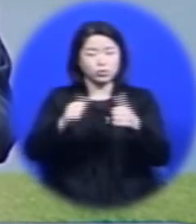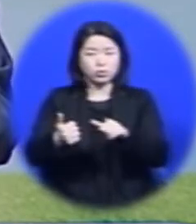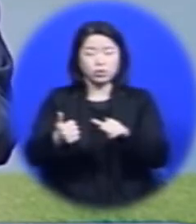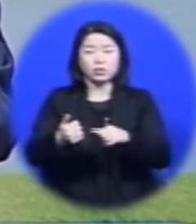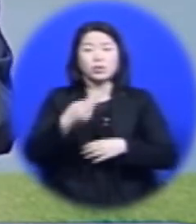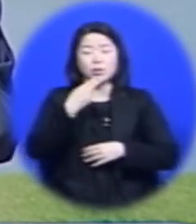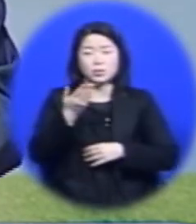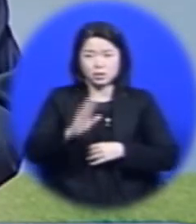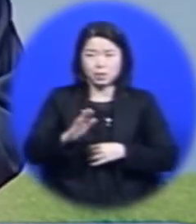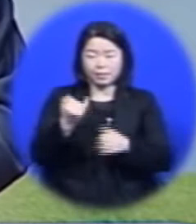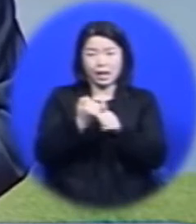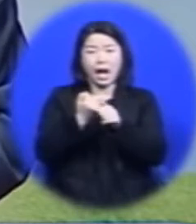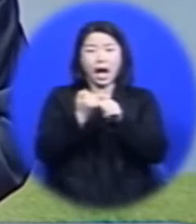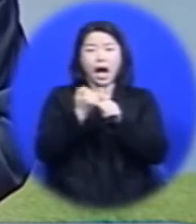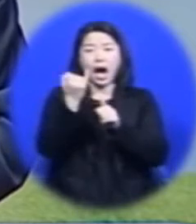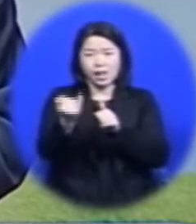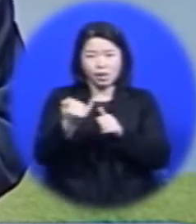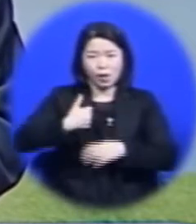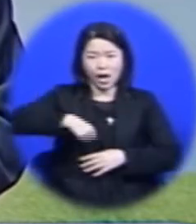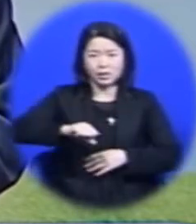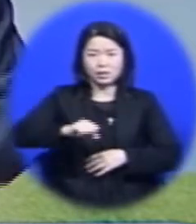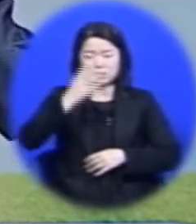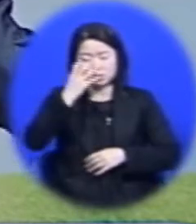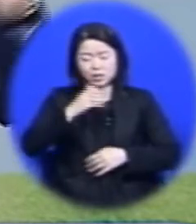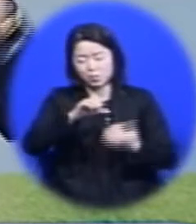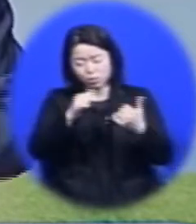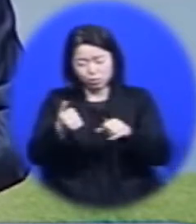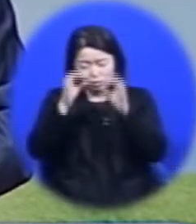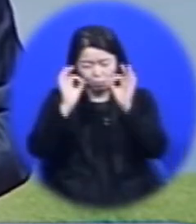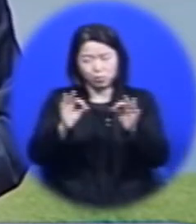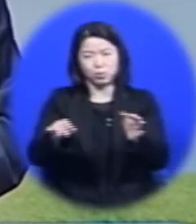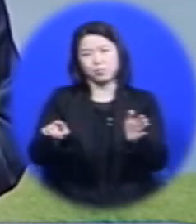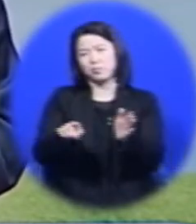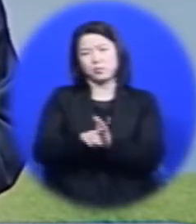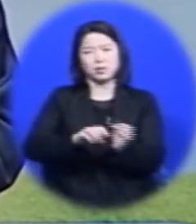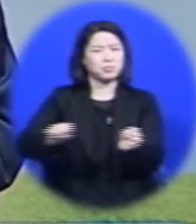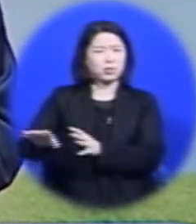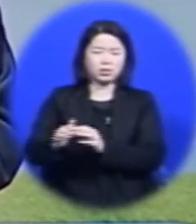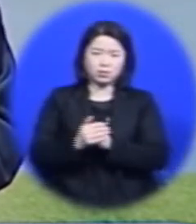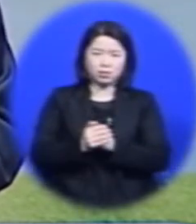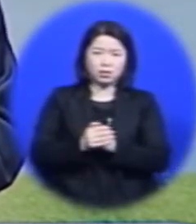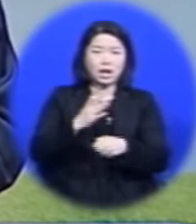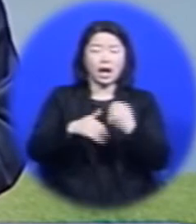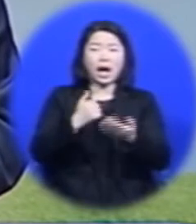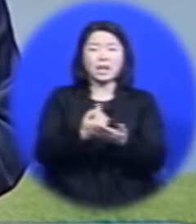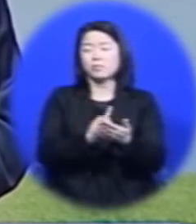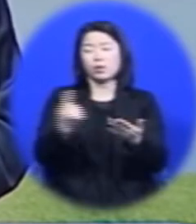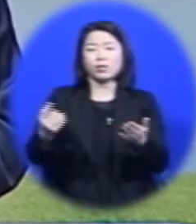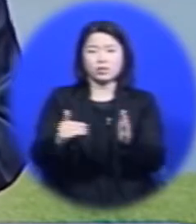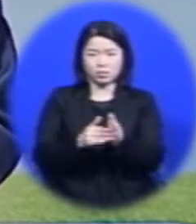아들이 비참하게 죽은 모습을 와서 보고는 믿음을 벌였습니다 하나님을 떠나